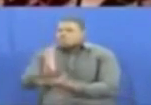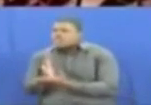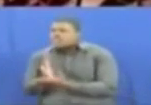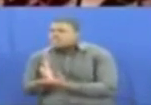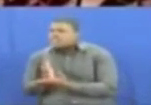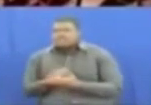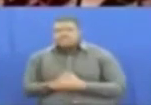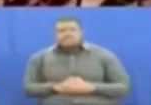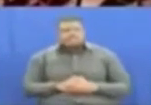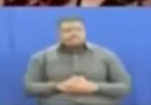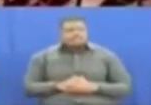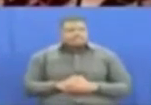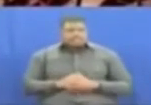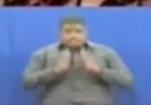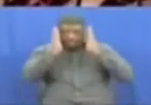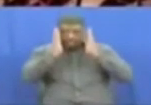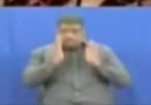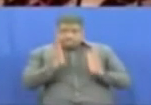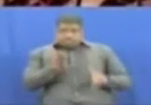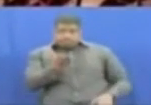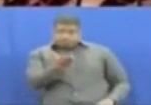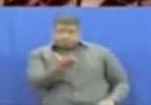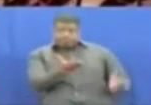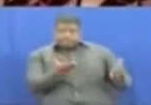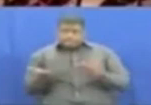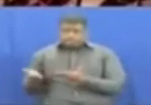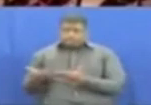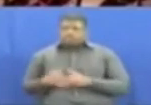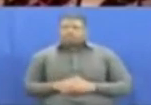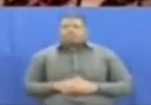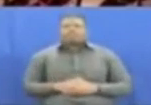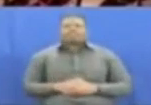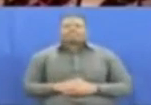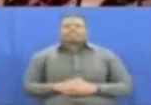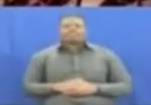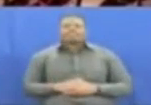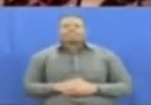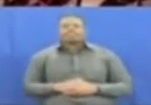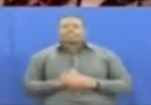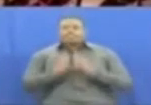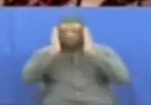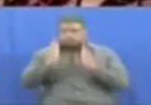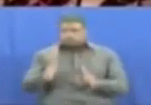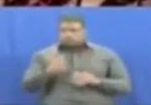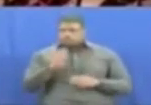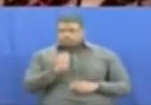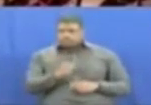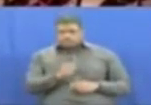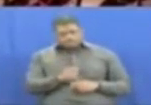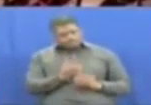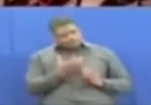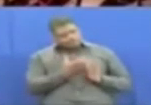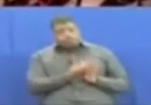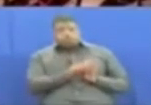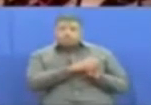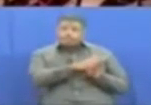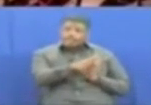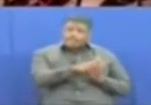Mheshimiwa Spika, pamoja na maelezo mazuri kuhusu namna ambavyo serikali imejipanga kupambana na